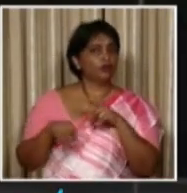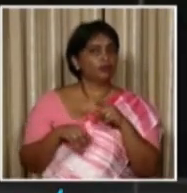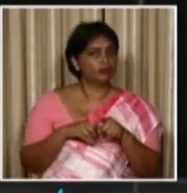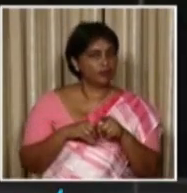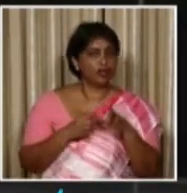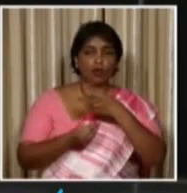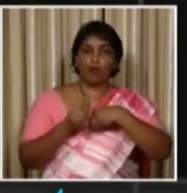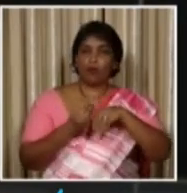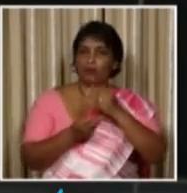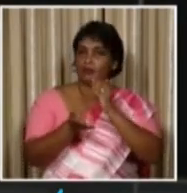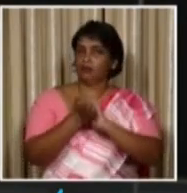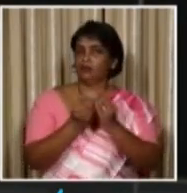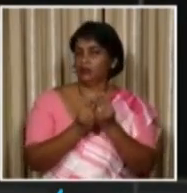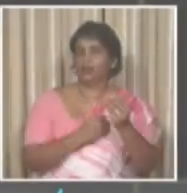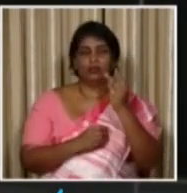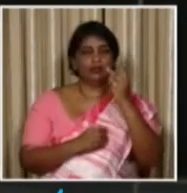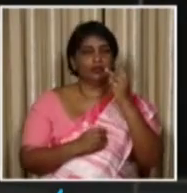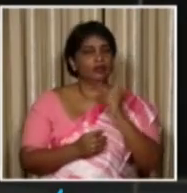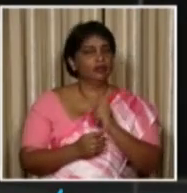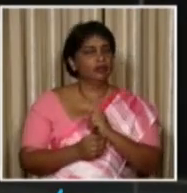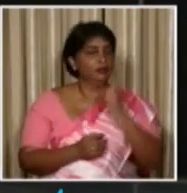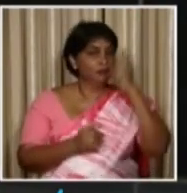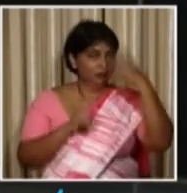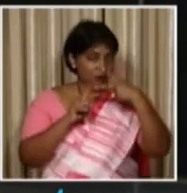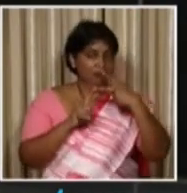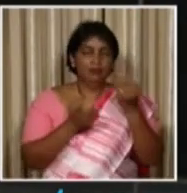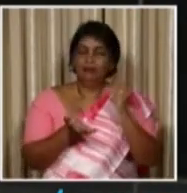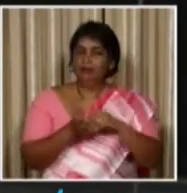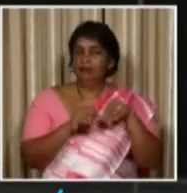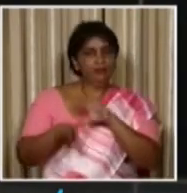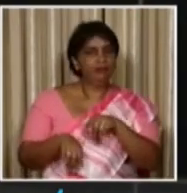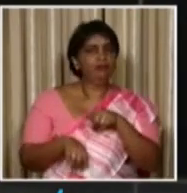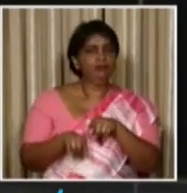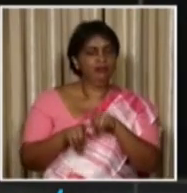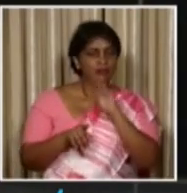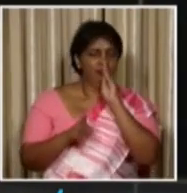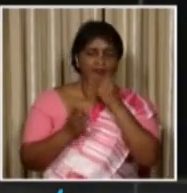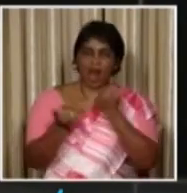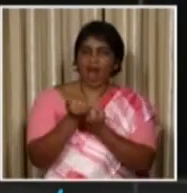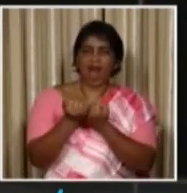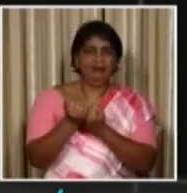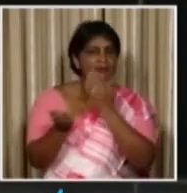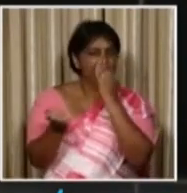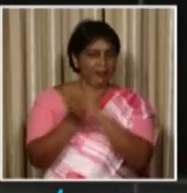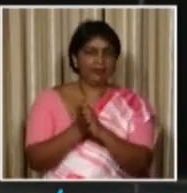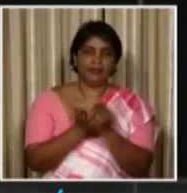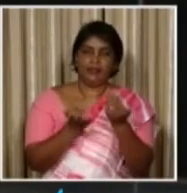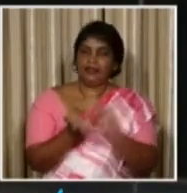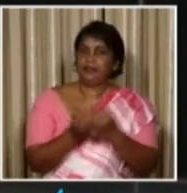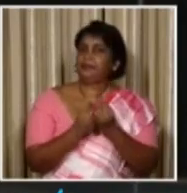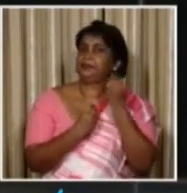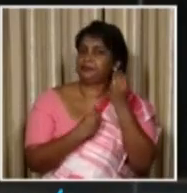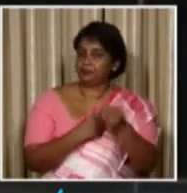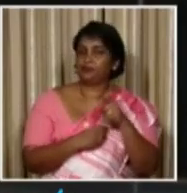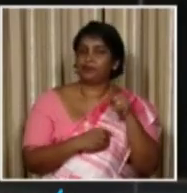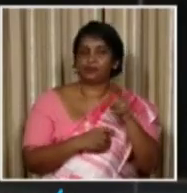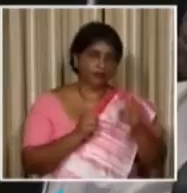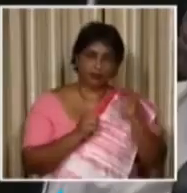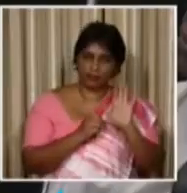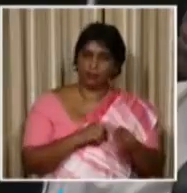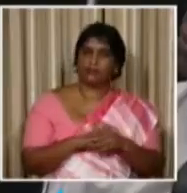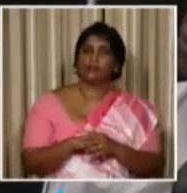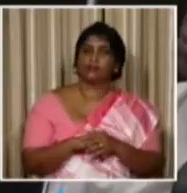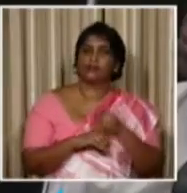පොහොර සහනාධාරයක් ලැබලා දෙන්න දෙක නැවත වගා කිරීම සඳහා සහනාධාරේ නැවත ඇති කරලා දෙන්න කියලා පුතුමාගෙන් ඉල්ලීමක්